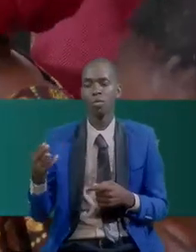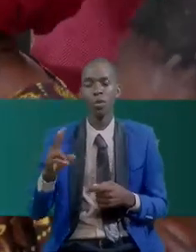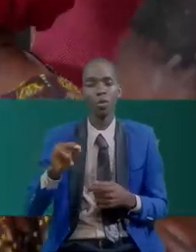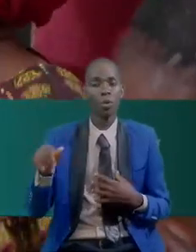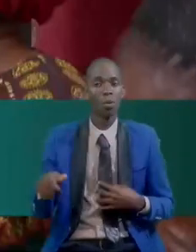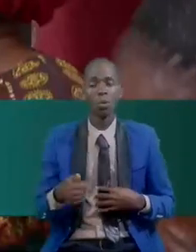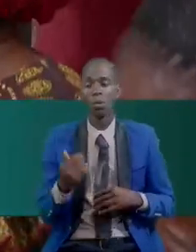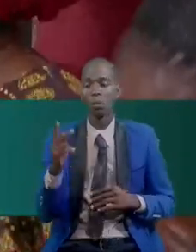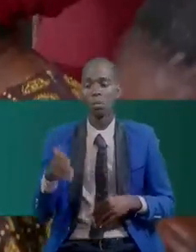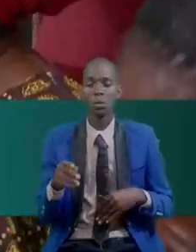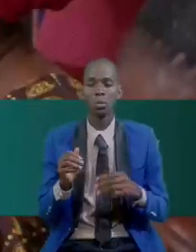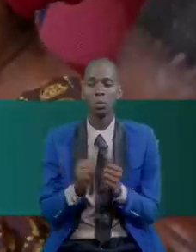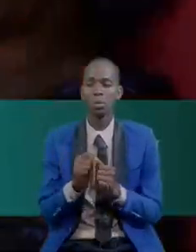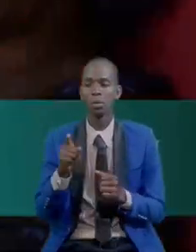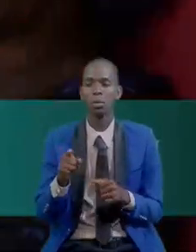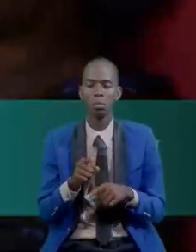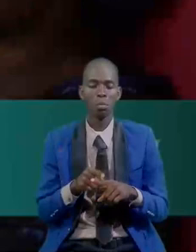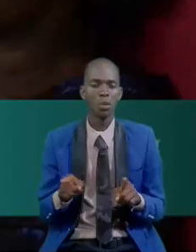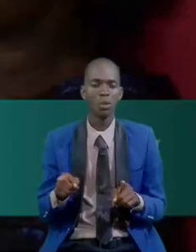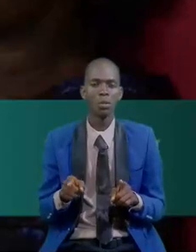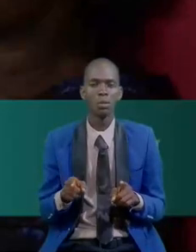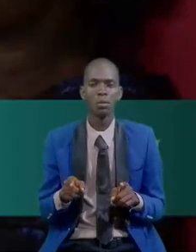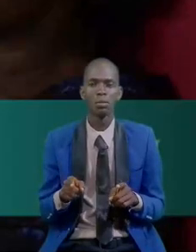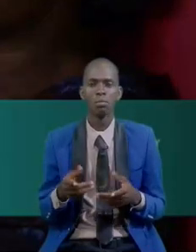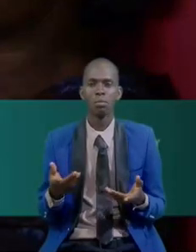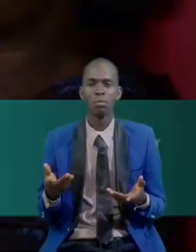Personne d'autre était avec lui. Qu'est-ce que j'aurais fait?